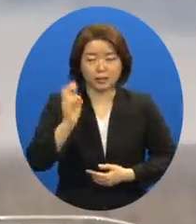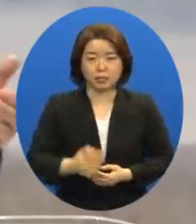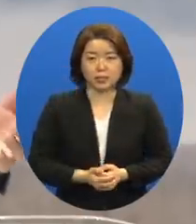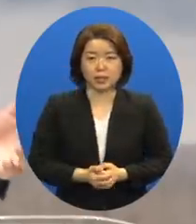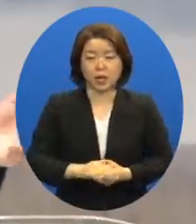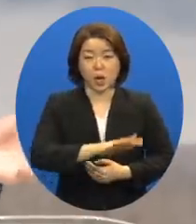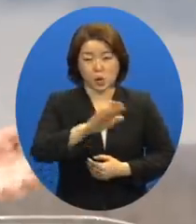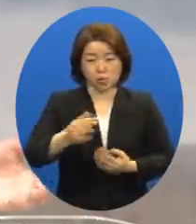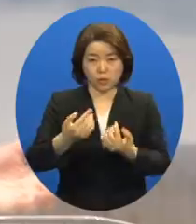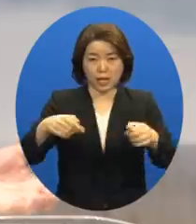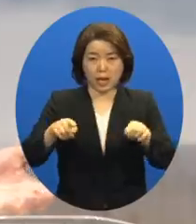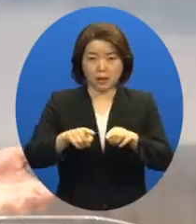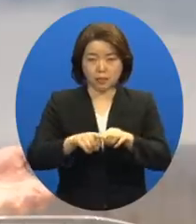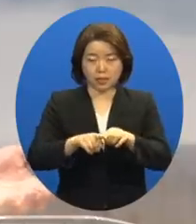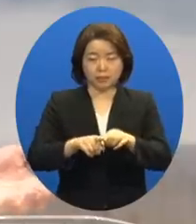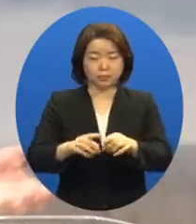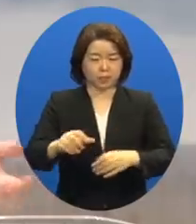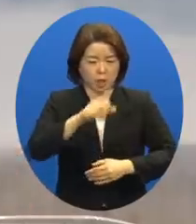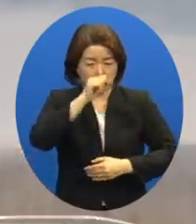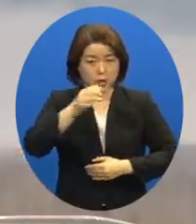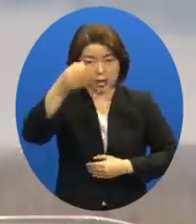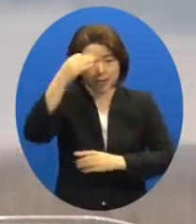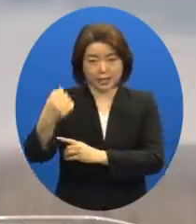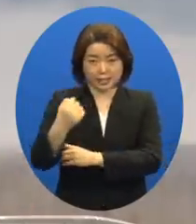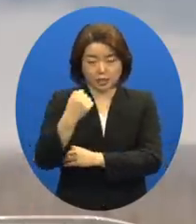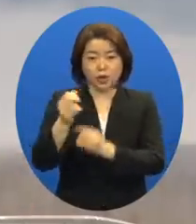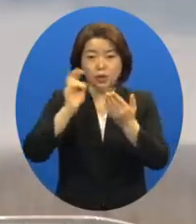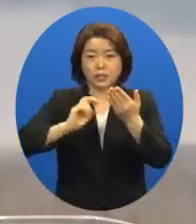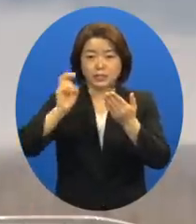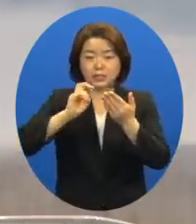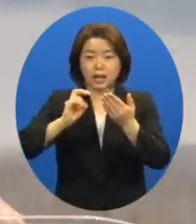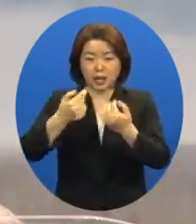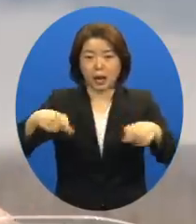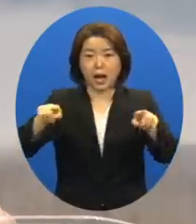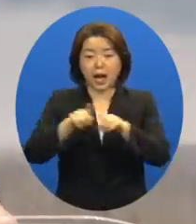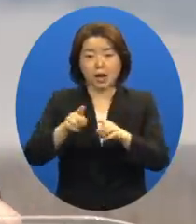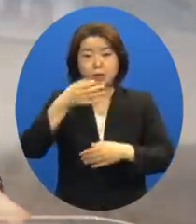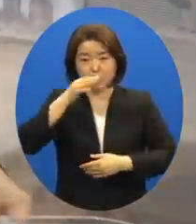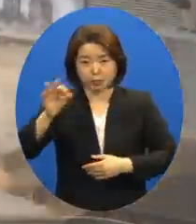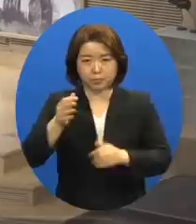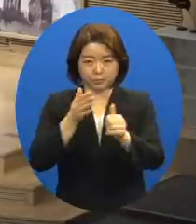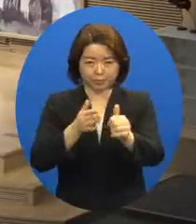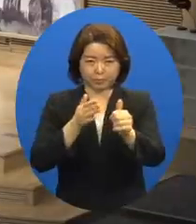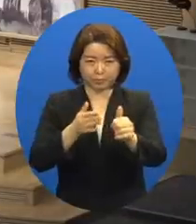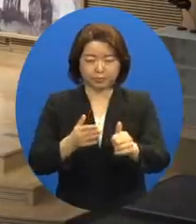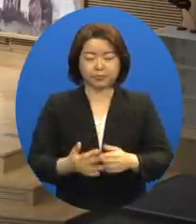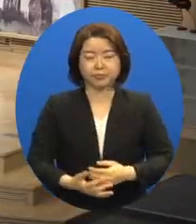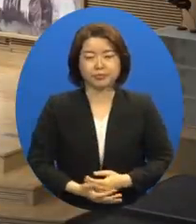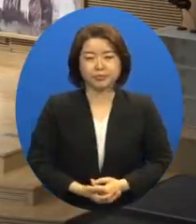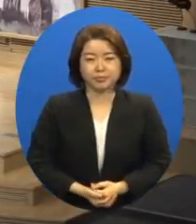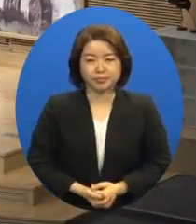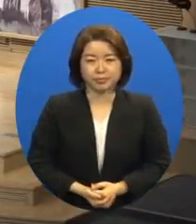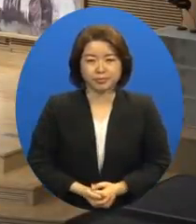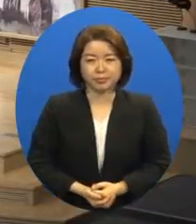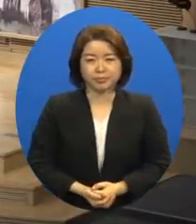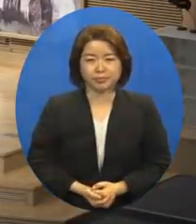우리 한번 다 같이 선한 능력으로 그 찬양을 같이 부르시겠습니다.